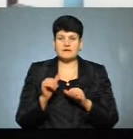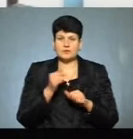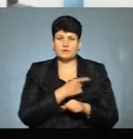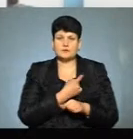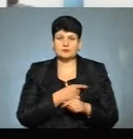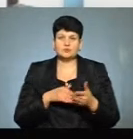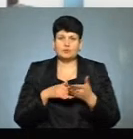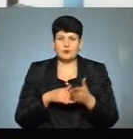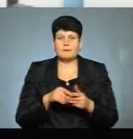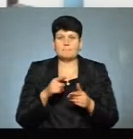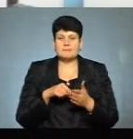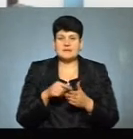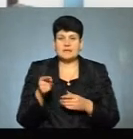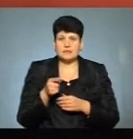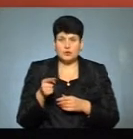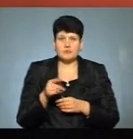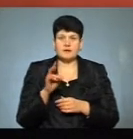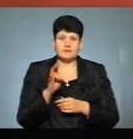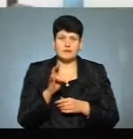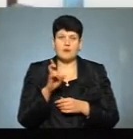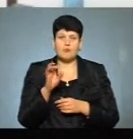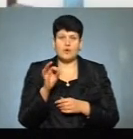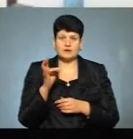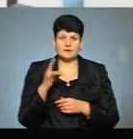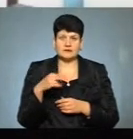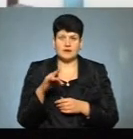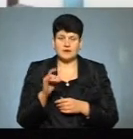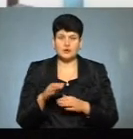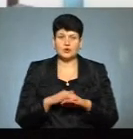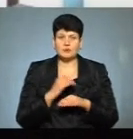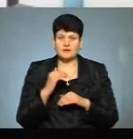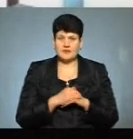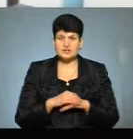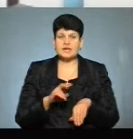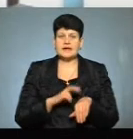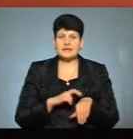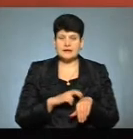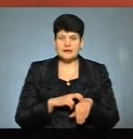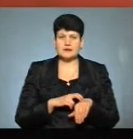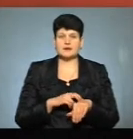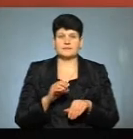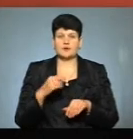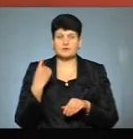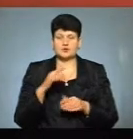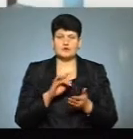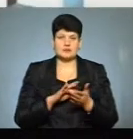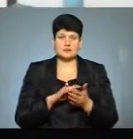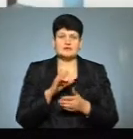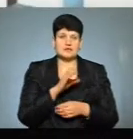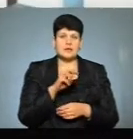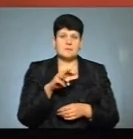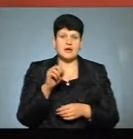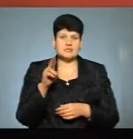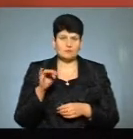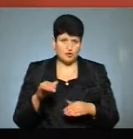медико-санітарної допомоги міста Тернополя Надія Боднар. Кажу вам доброго вечора. Добрий вечір. Та лікар-епідеміолог обласного лабораторного центру Світлана Мацівора. Вітаю вас. Добрий